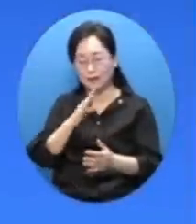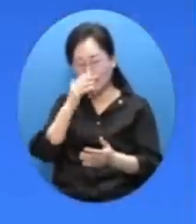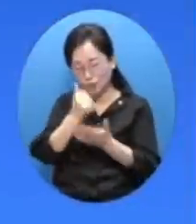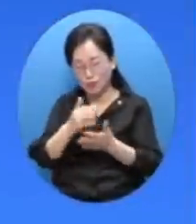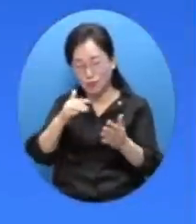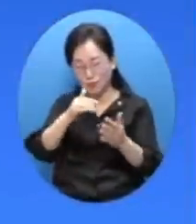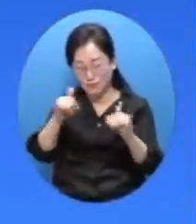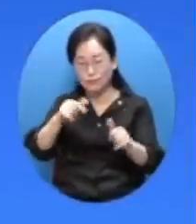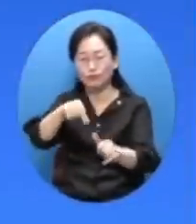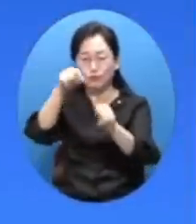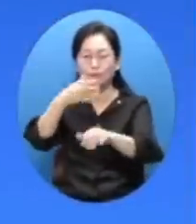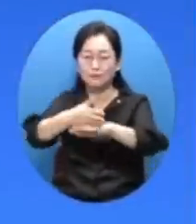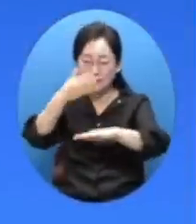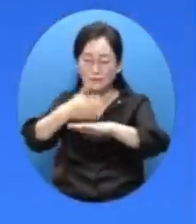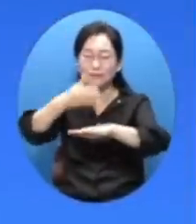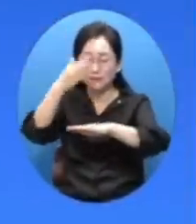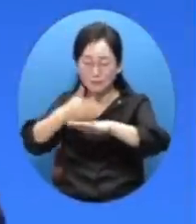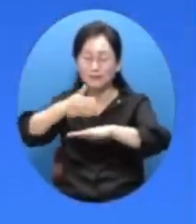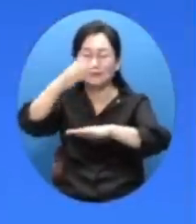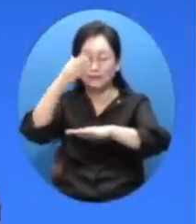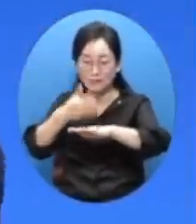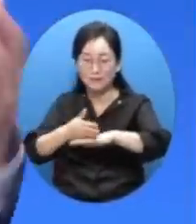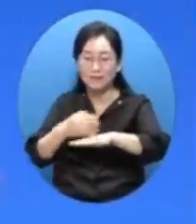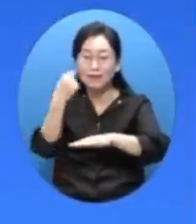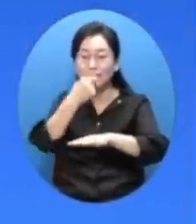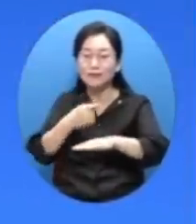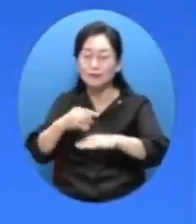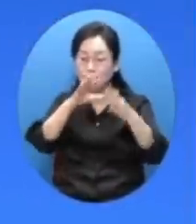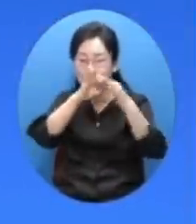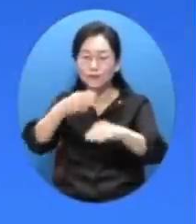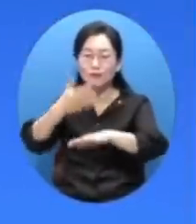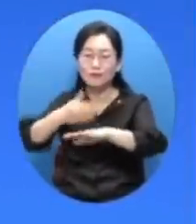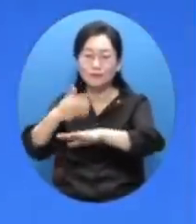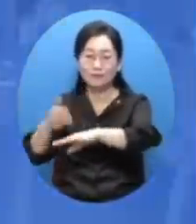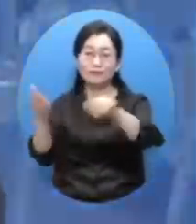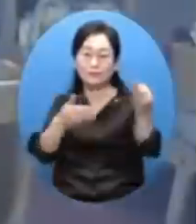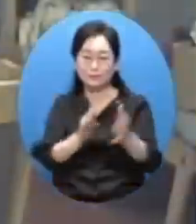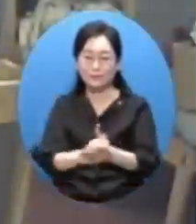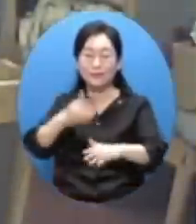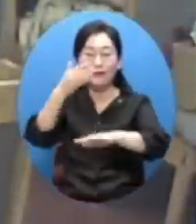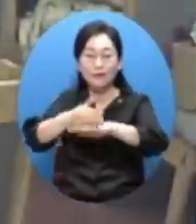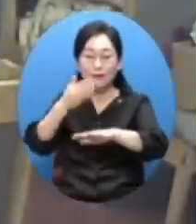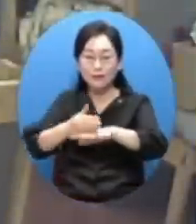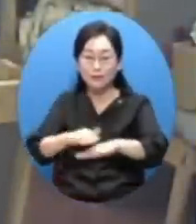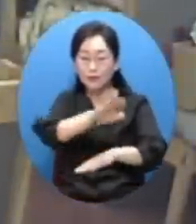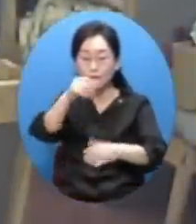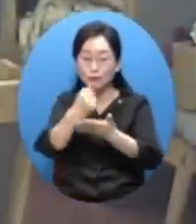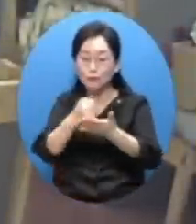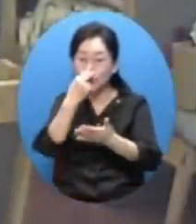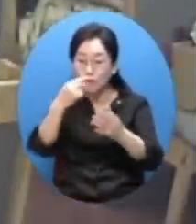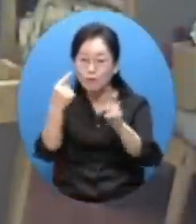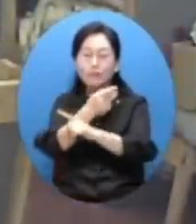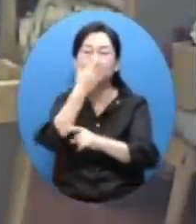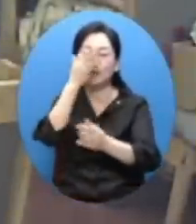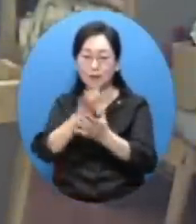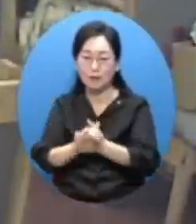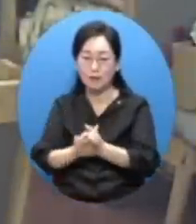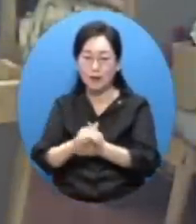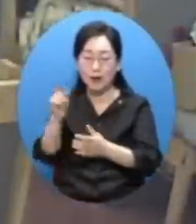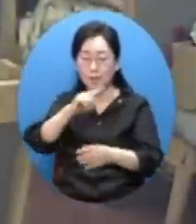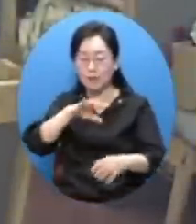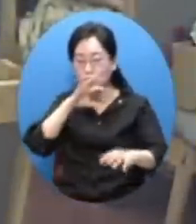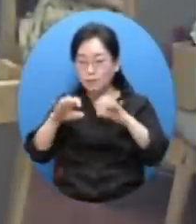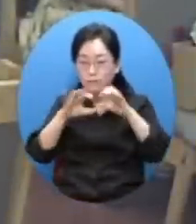감사합니다. 감사합니다. 감사합니다. 감사합니다. 입만 열면 감사하는 여러분 되기를 바랍니다. 감사가 여러분의 운명을 바꿔놓는 것입니다. 어떤 경우에도